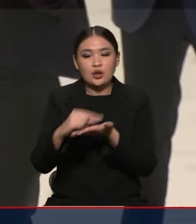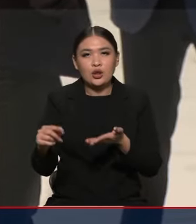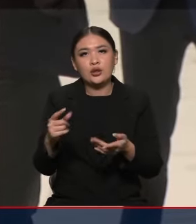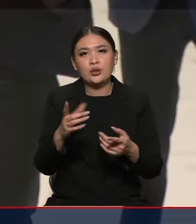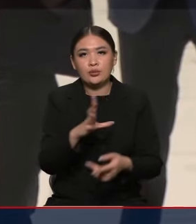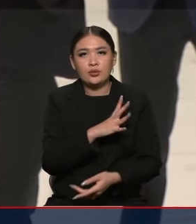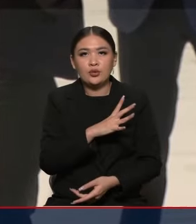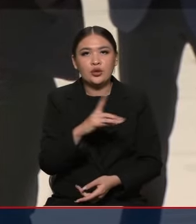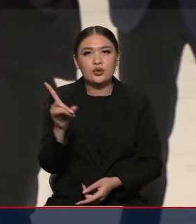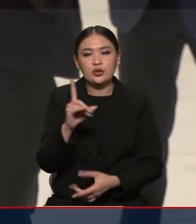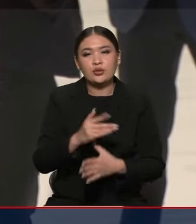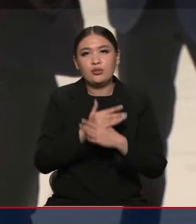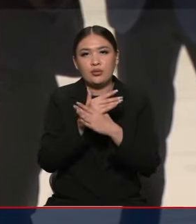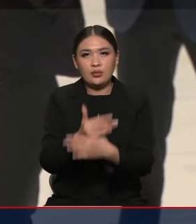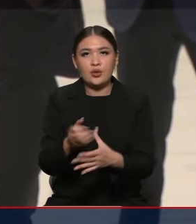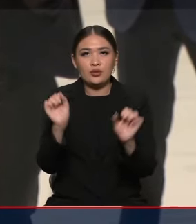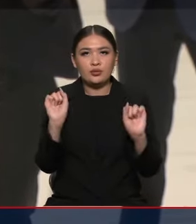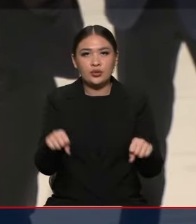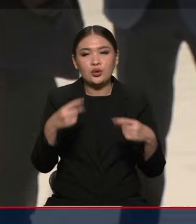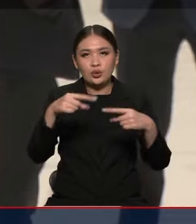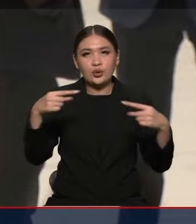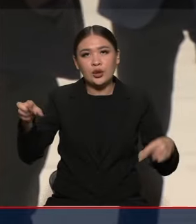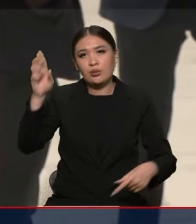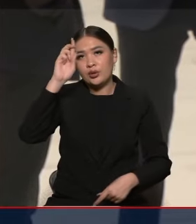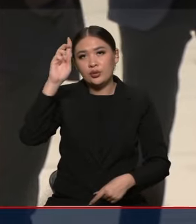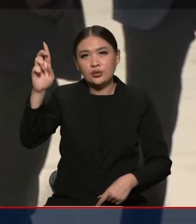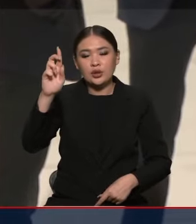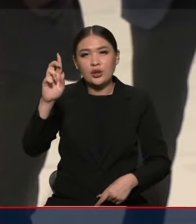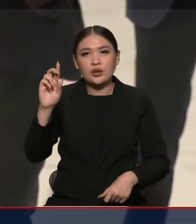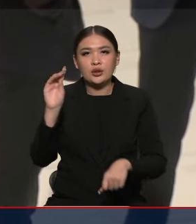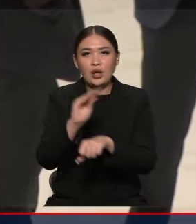можем даже помогать другим странам